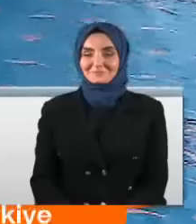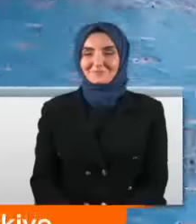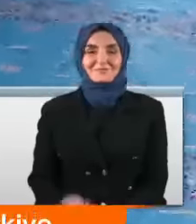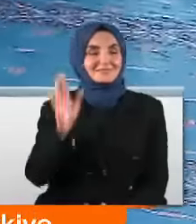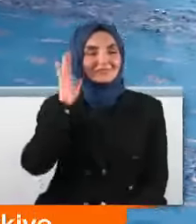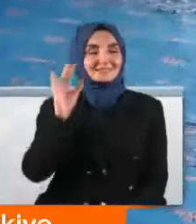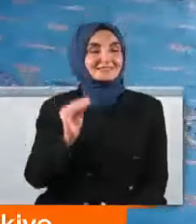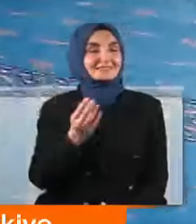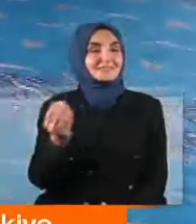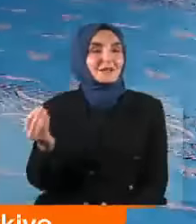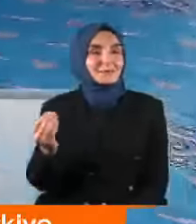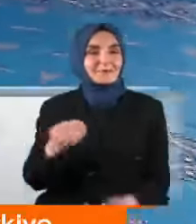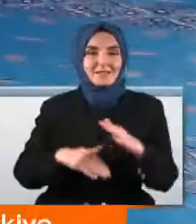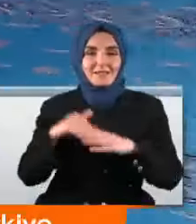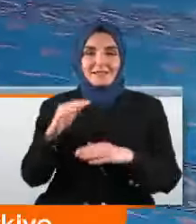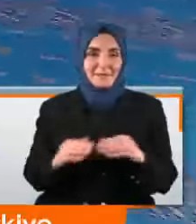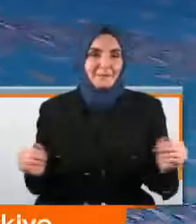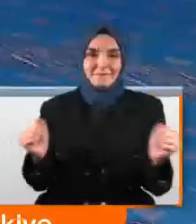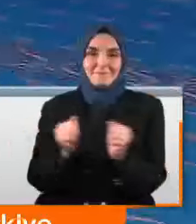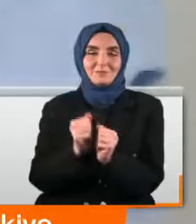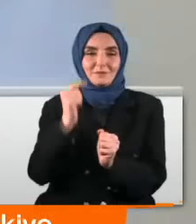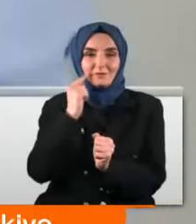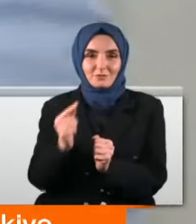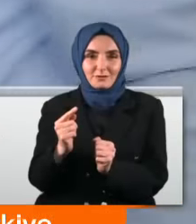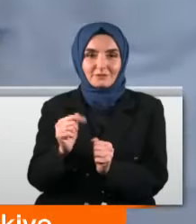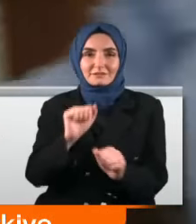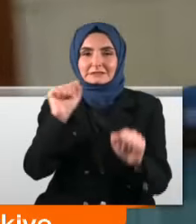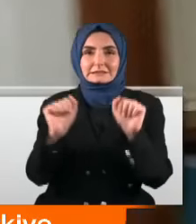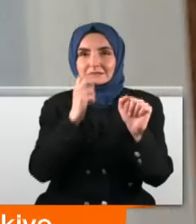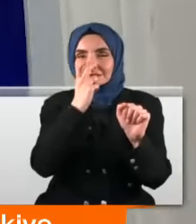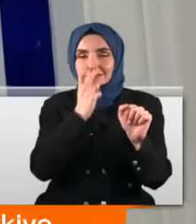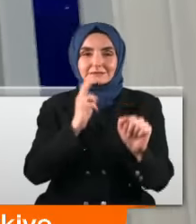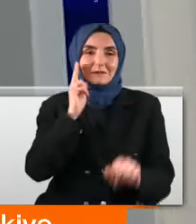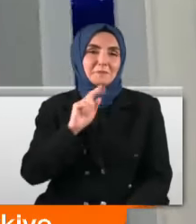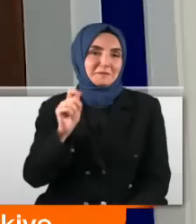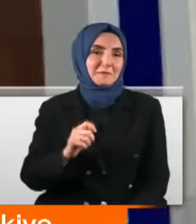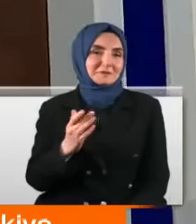Camiler el birliğiyle köşe bucak temizlendi.